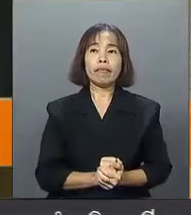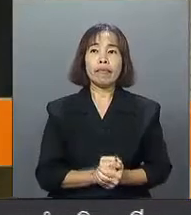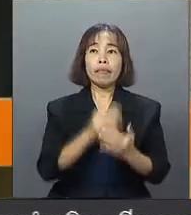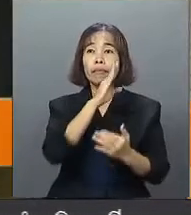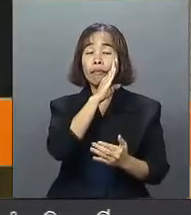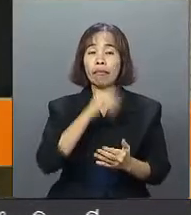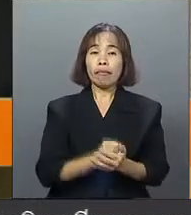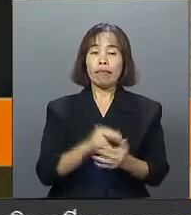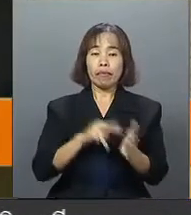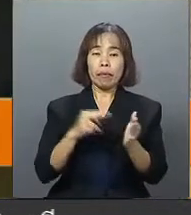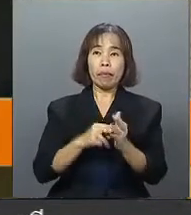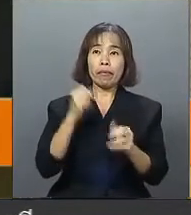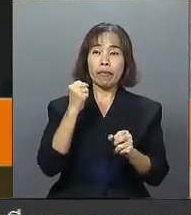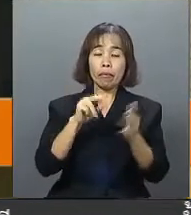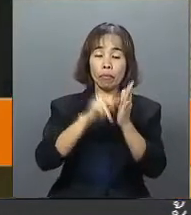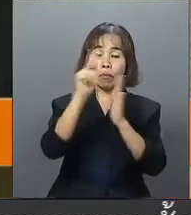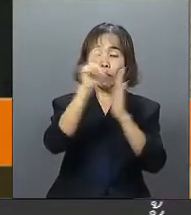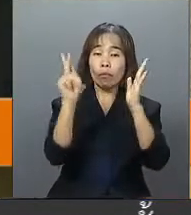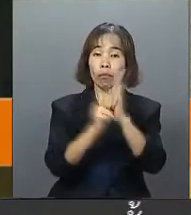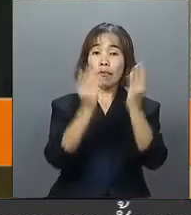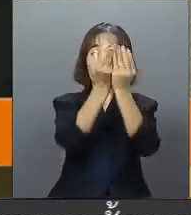เป็นเหมือนคือแปรของบ้านเมือง